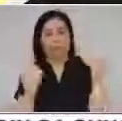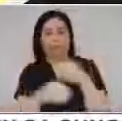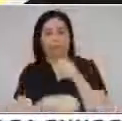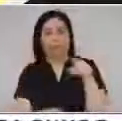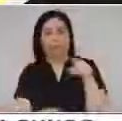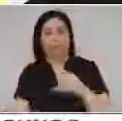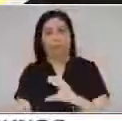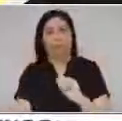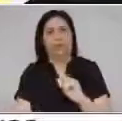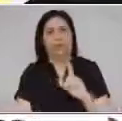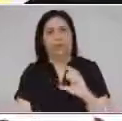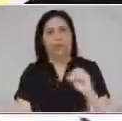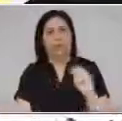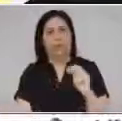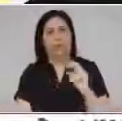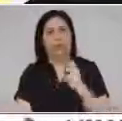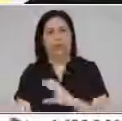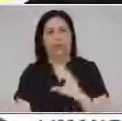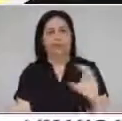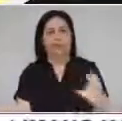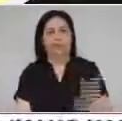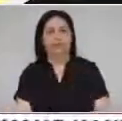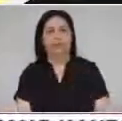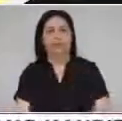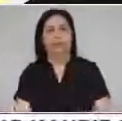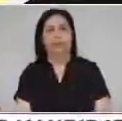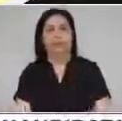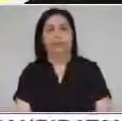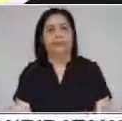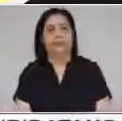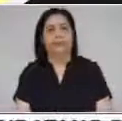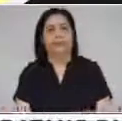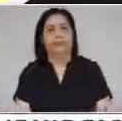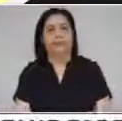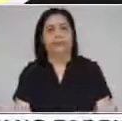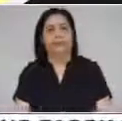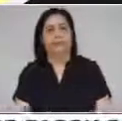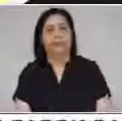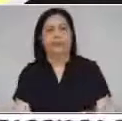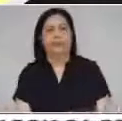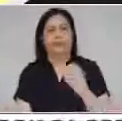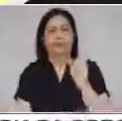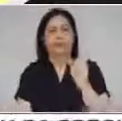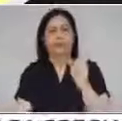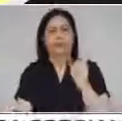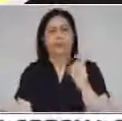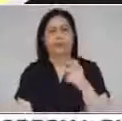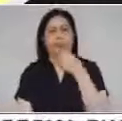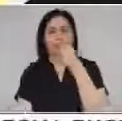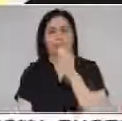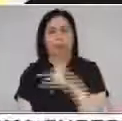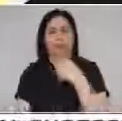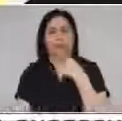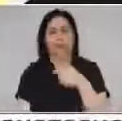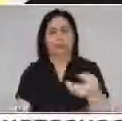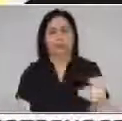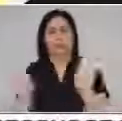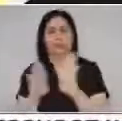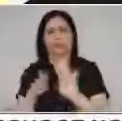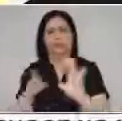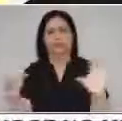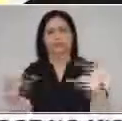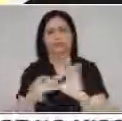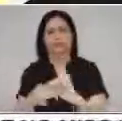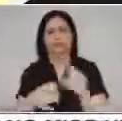tao. Pero ano ang pananagutan ng mga barangay officials kapag nagkukumpul-kumpul na o dumadami na yung mga tao sa